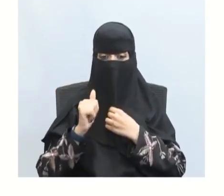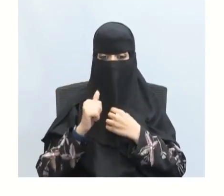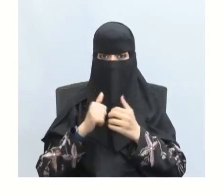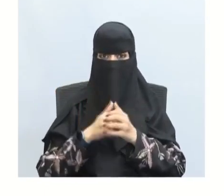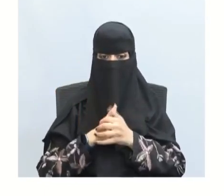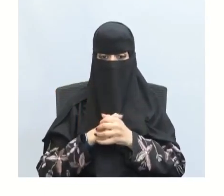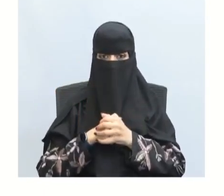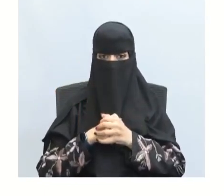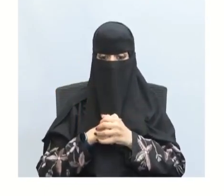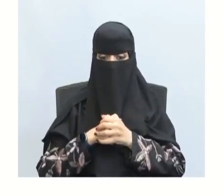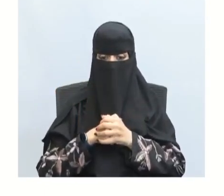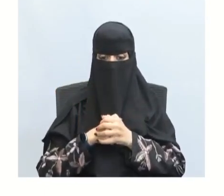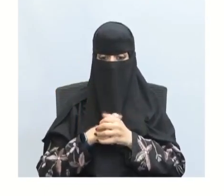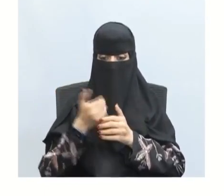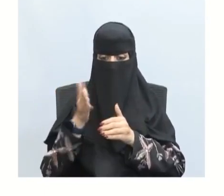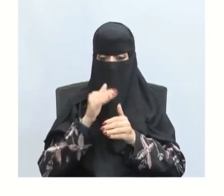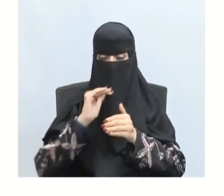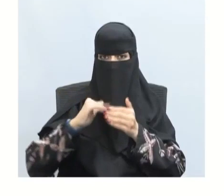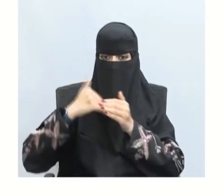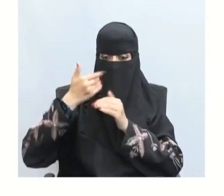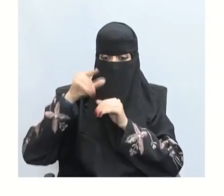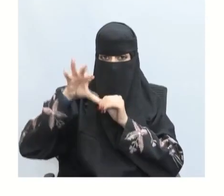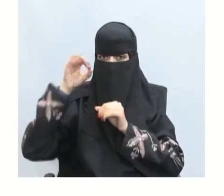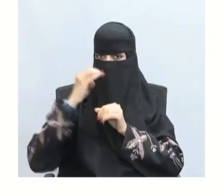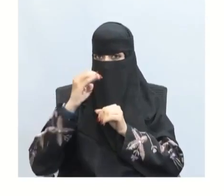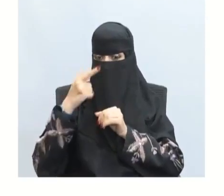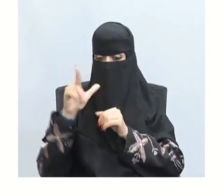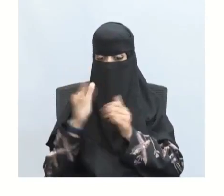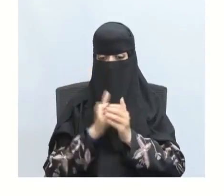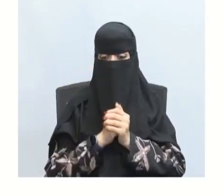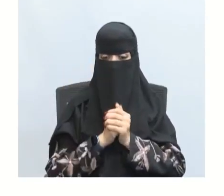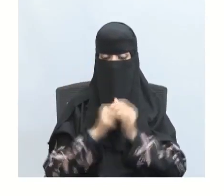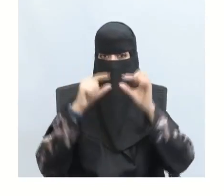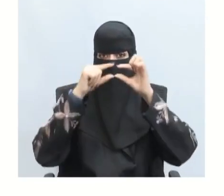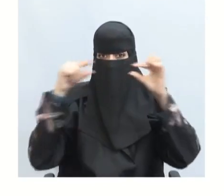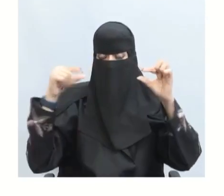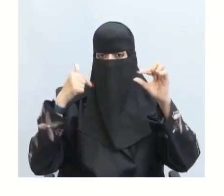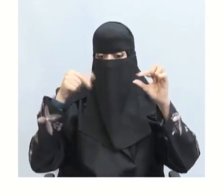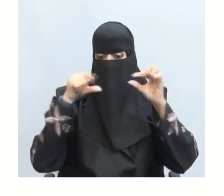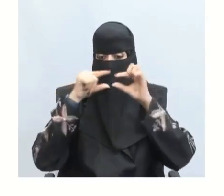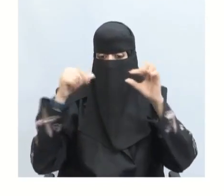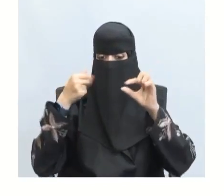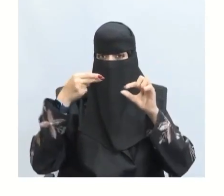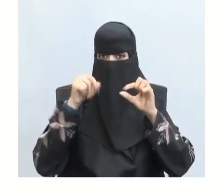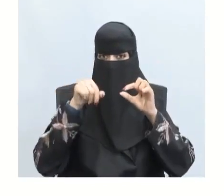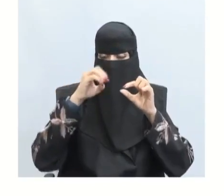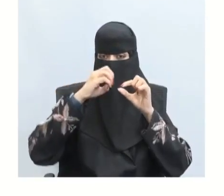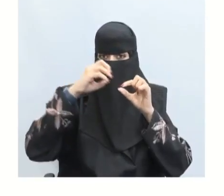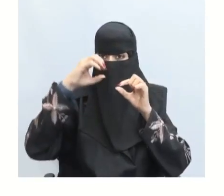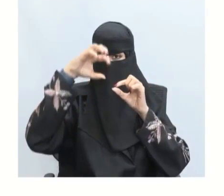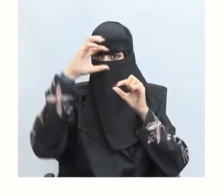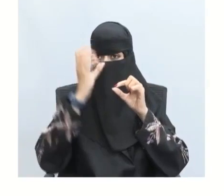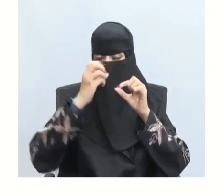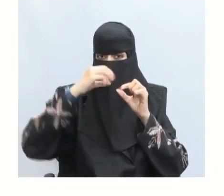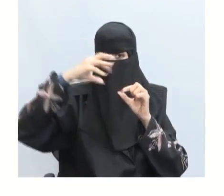البيضاء السؤال الثان ث اني ايضا اختر الاجابه الصحيحه فيما يلي عباره عن جرم غازي